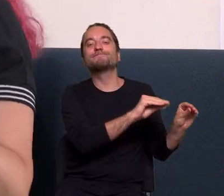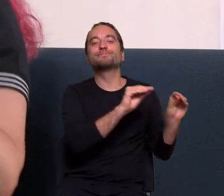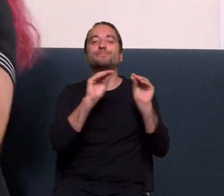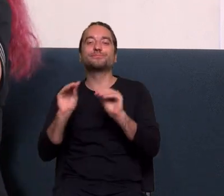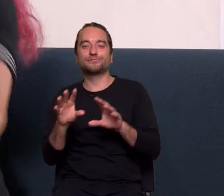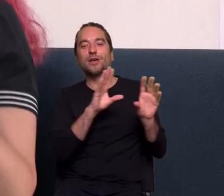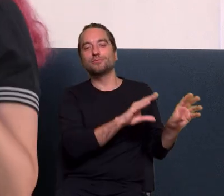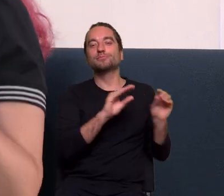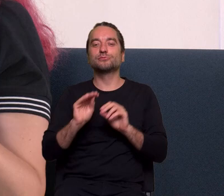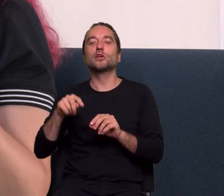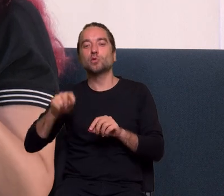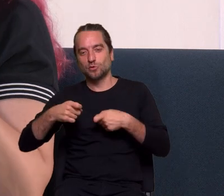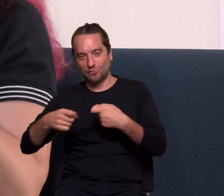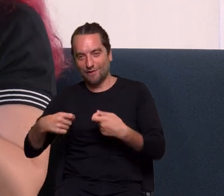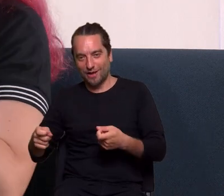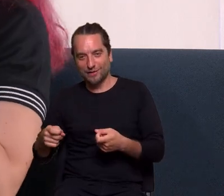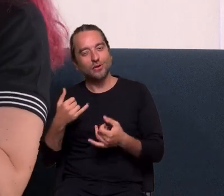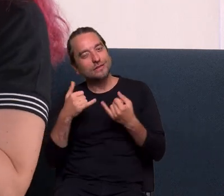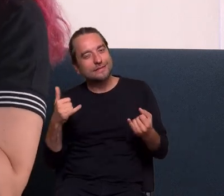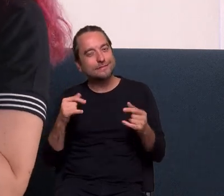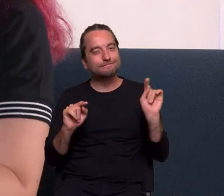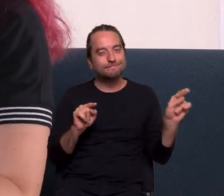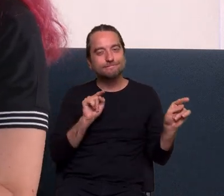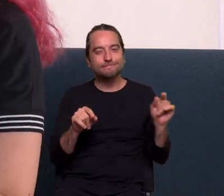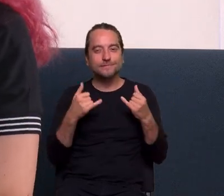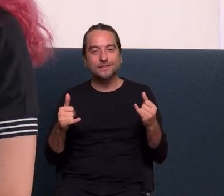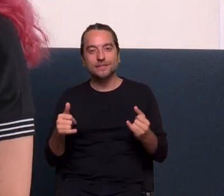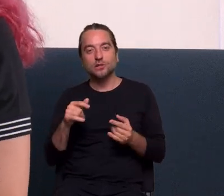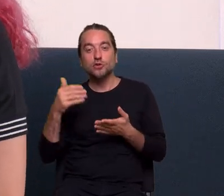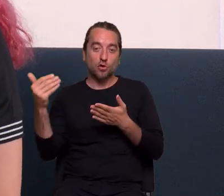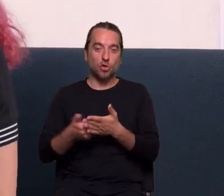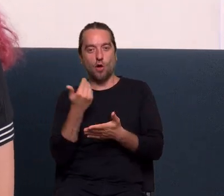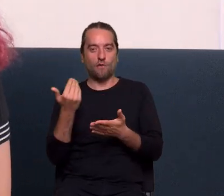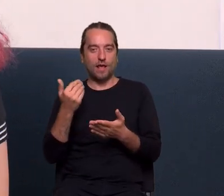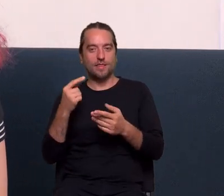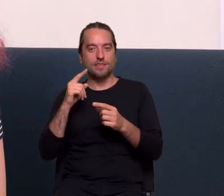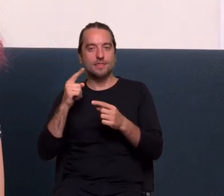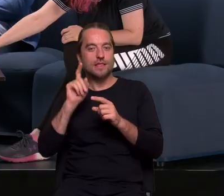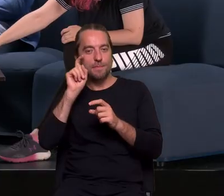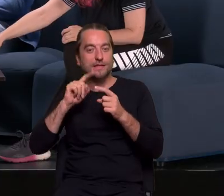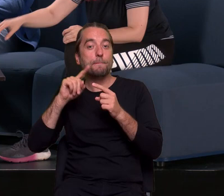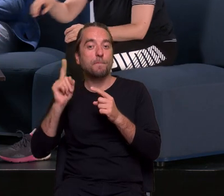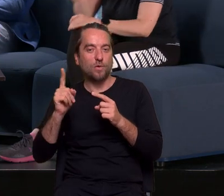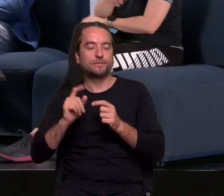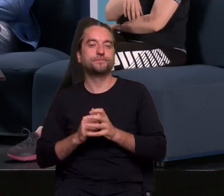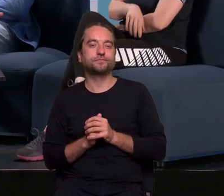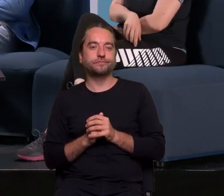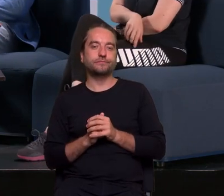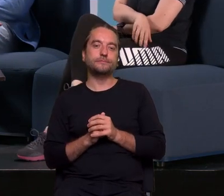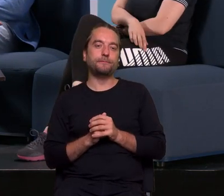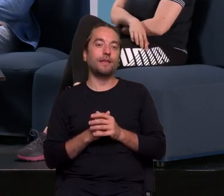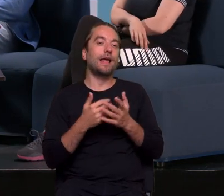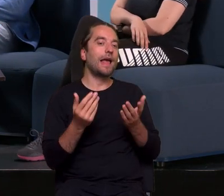z Niemiec i sprzedawane, prawda? Więc właśnie to jest to zrodzenie nowej po niemieckości. Tak, ale jeszcze tu chciałam